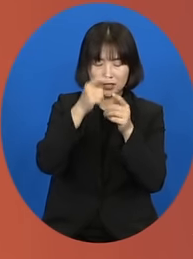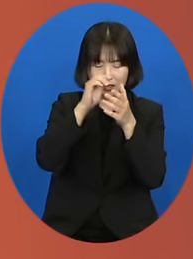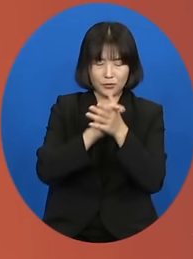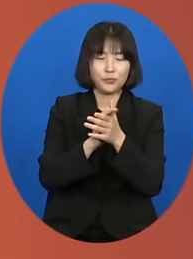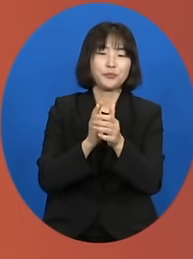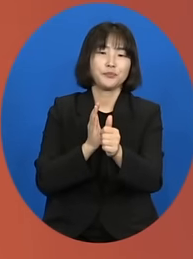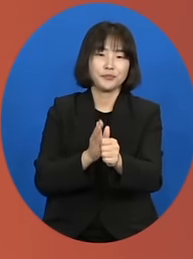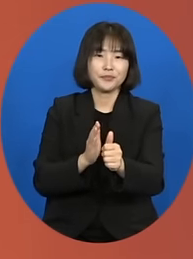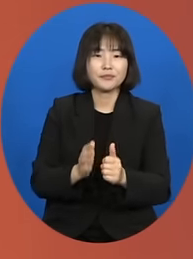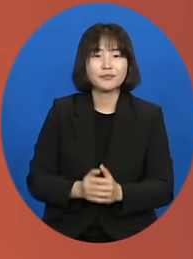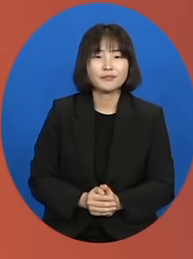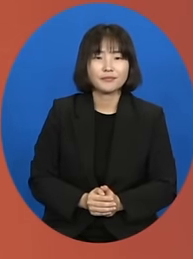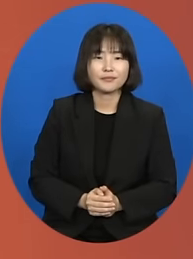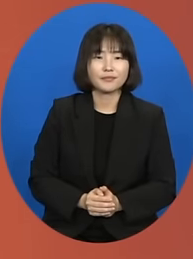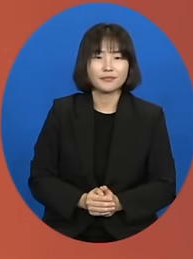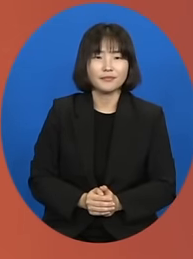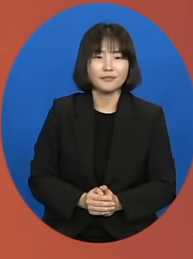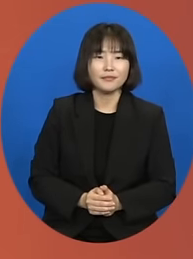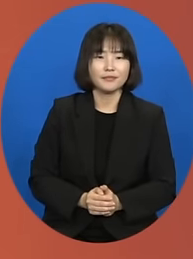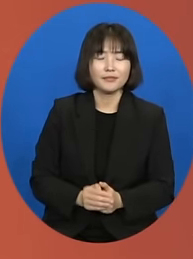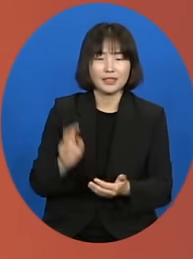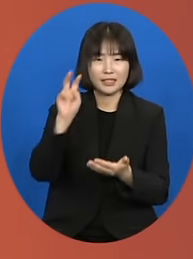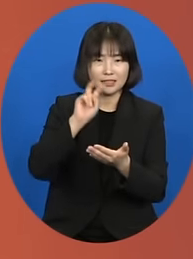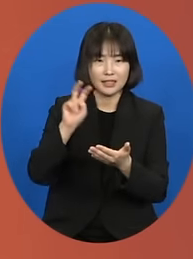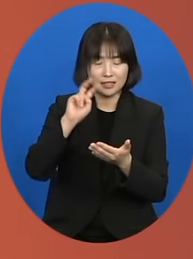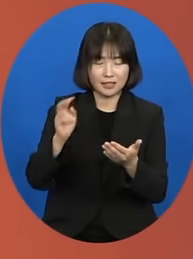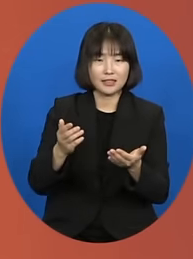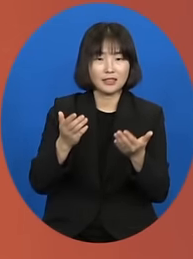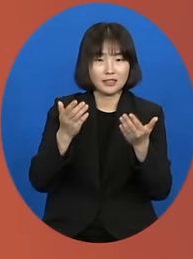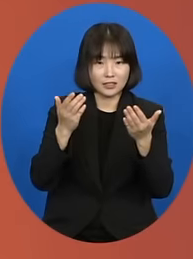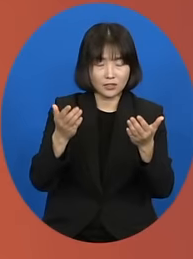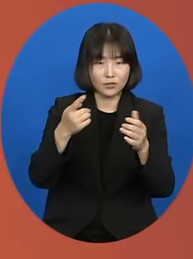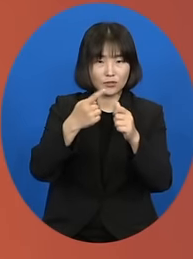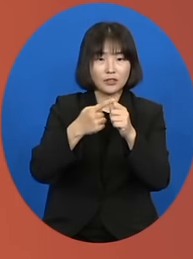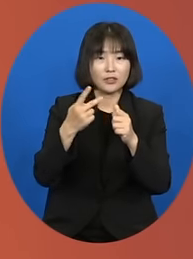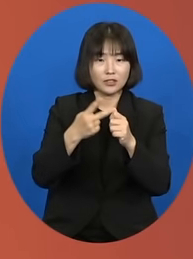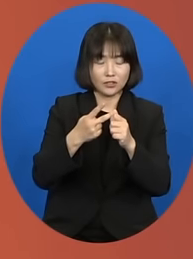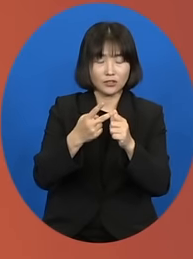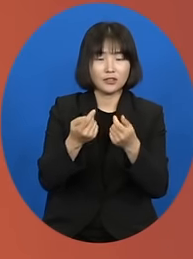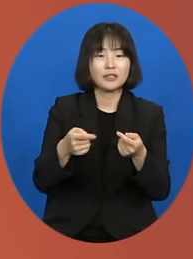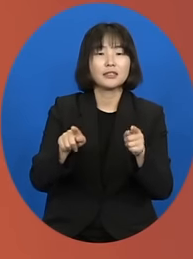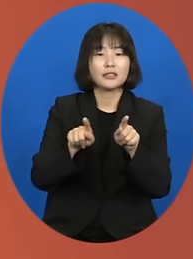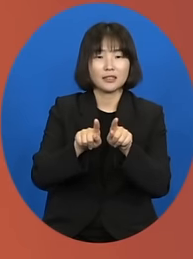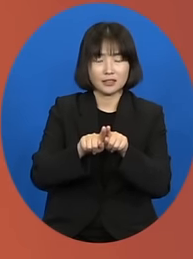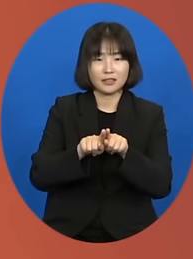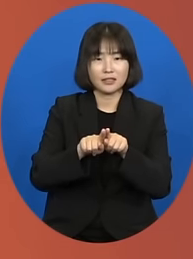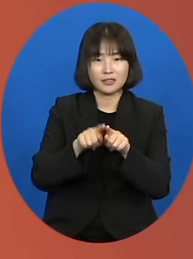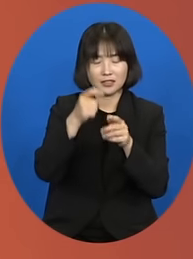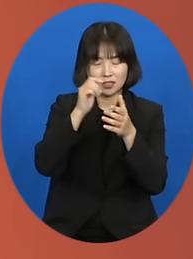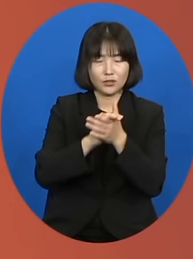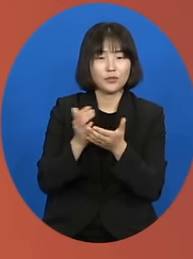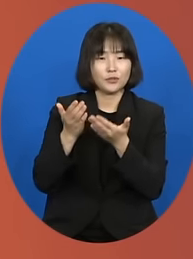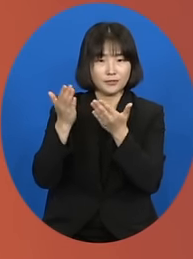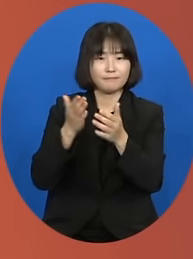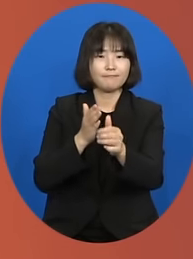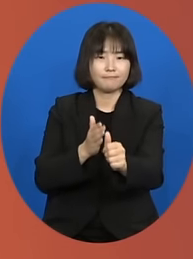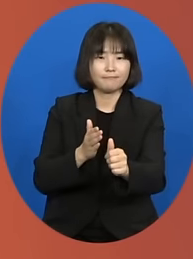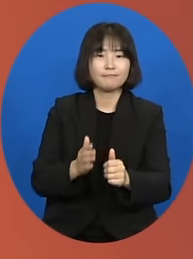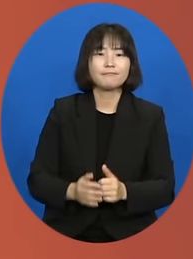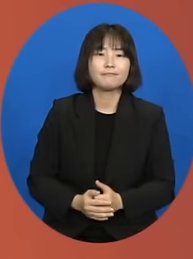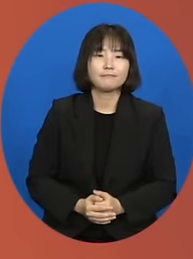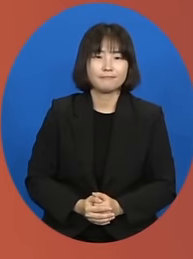좋겠어요. 우리 함께 이 시간 찬송하면서 우리 두 가지 기도 제목들을 함께 주님께 올려드렸으면 좋겠습니다.